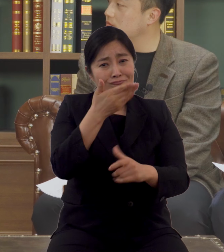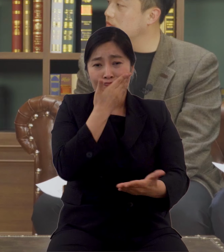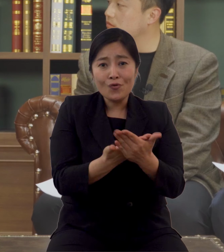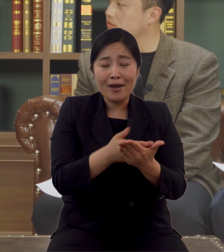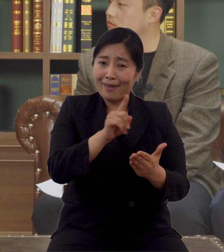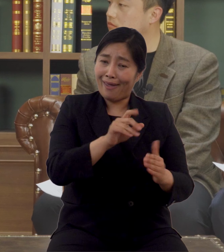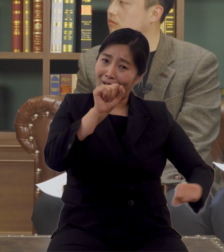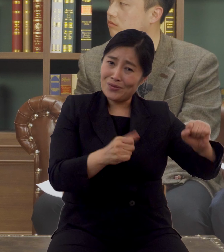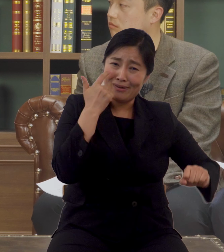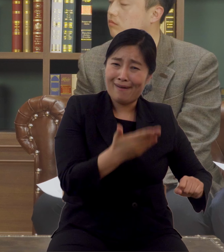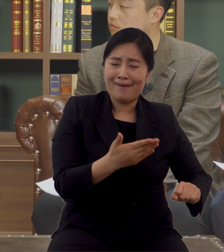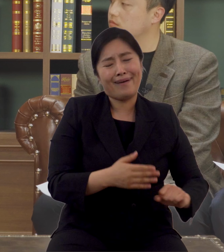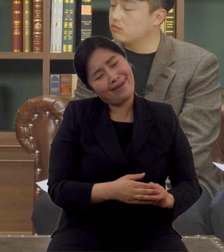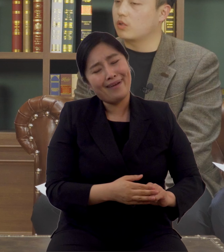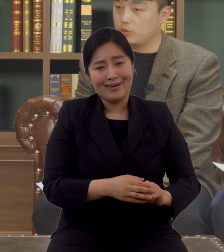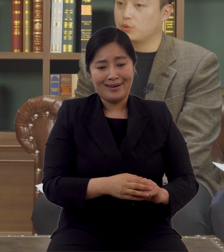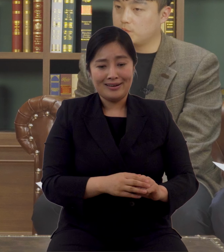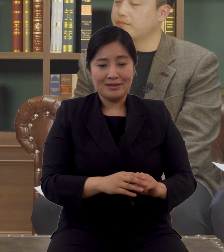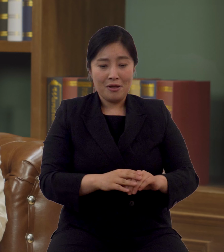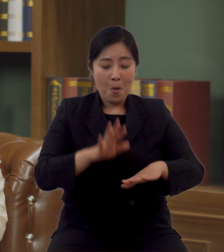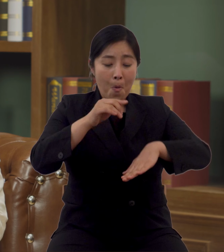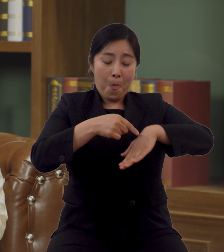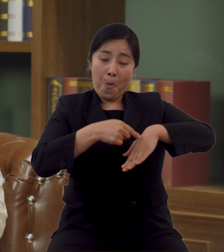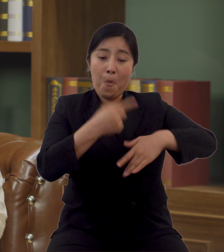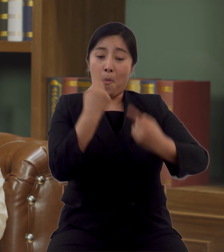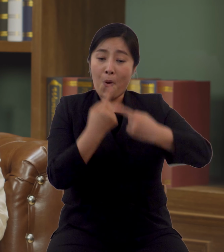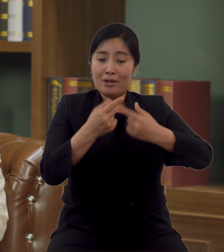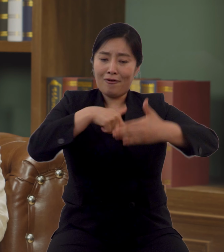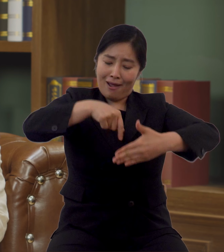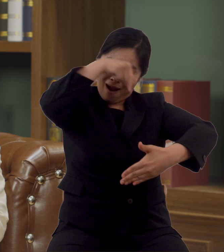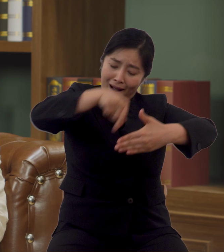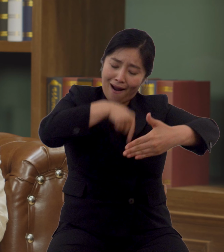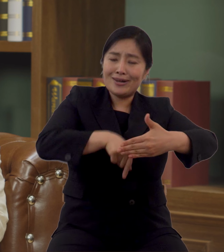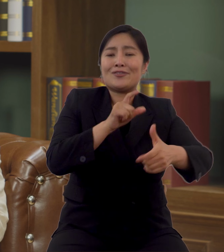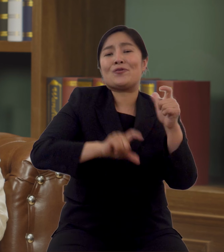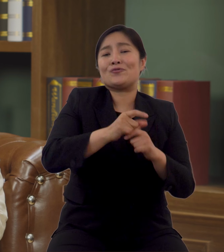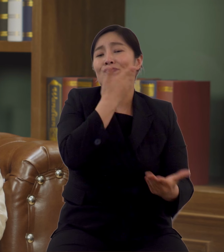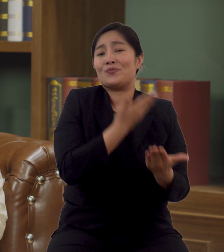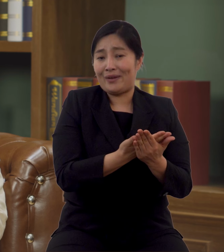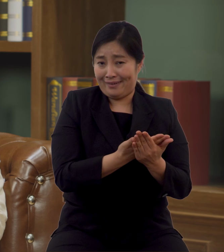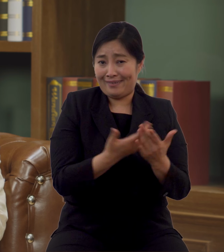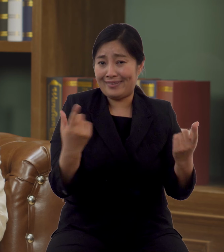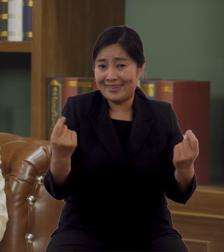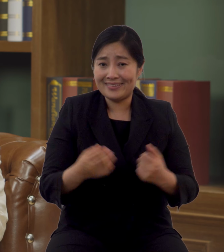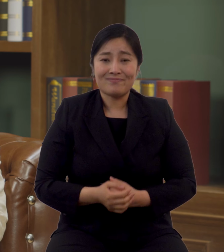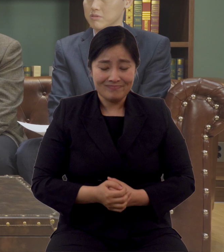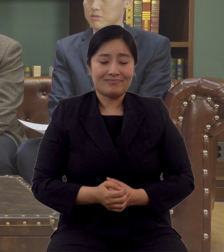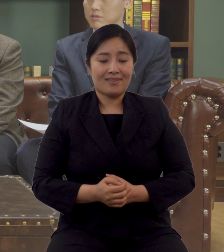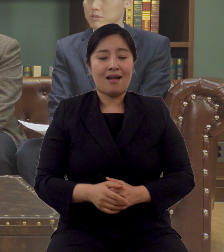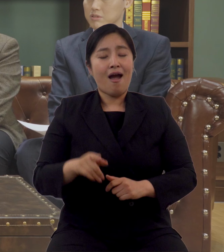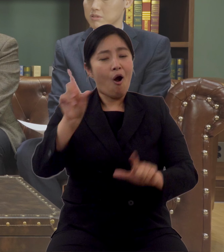더 중요할 수는 없는 문제잖아요. 그렇죠. 포장지보다 중요한 건 그 안에 담긴 것들이지